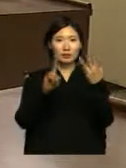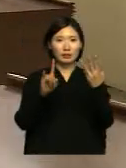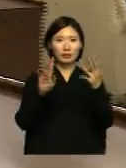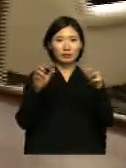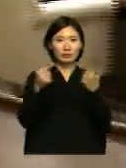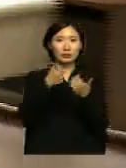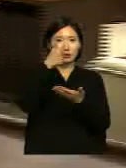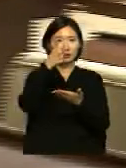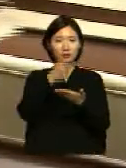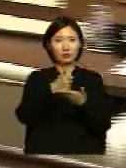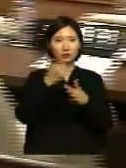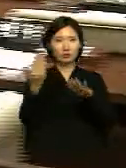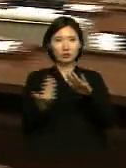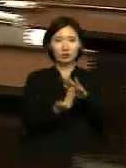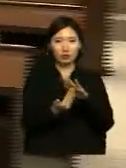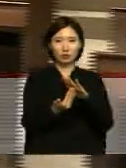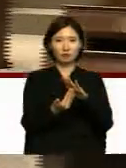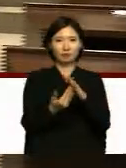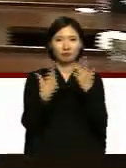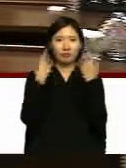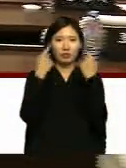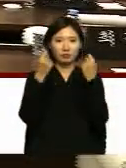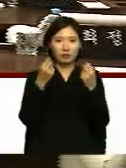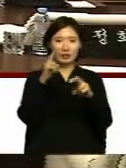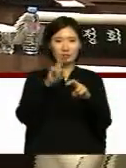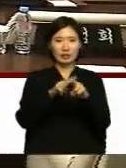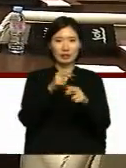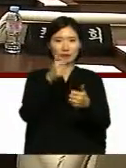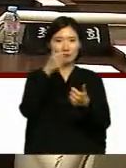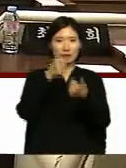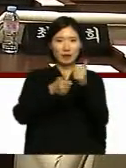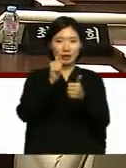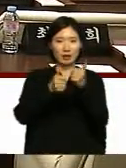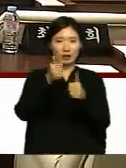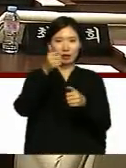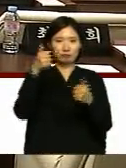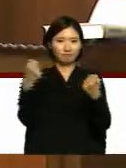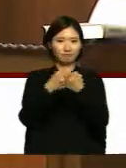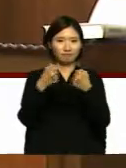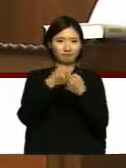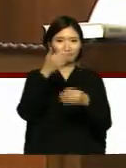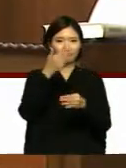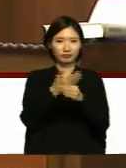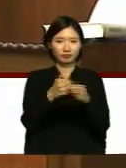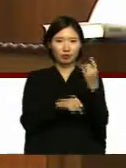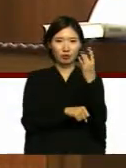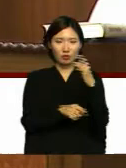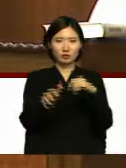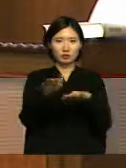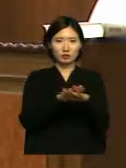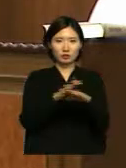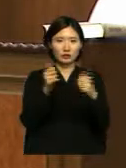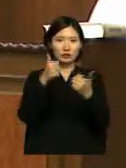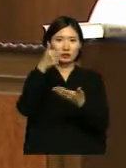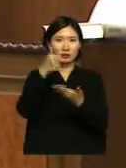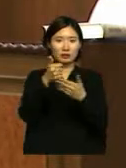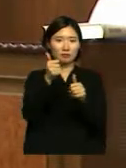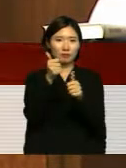의장단 구성도 어김없이 여야 간 자리 다툼으로 시작했습니다. 의정부 시의회 원구성은 의장과